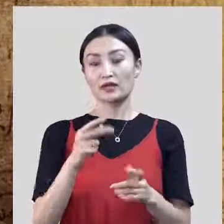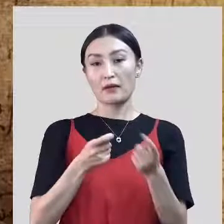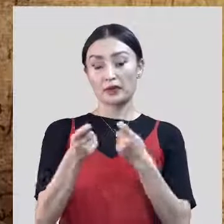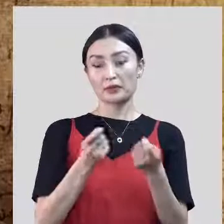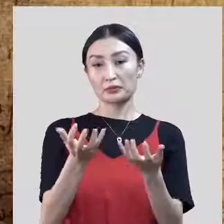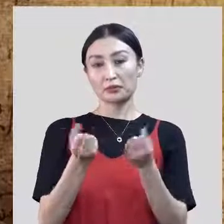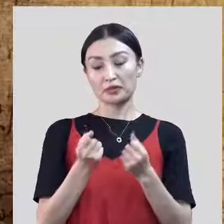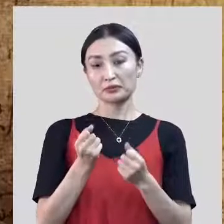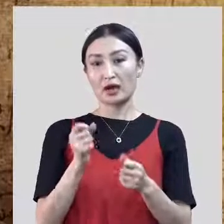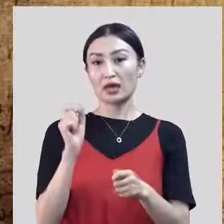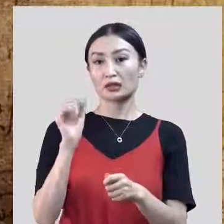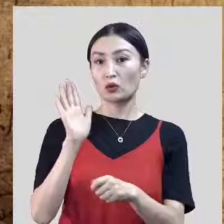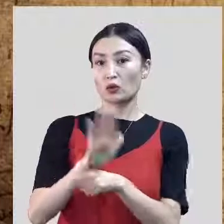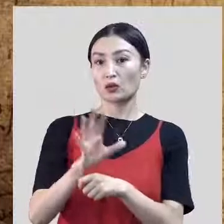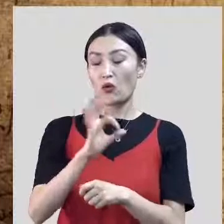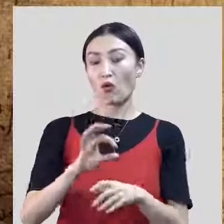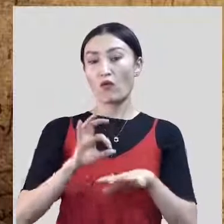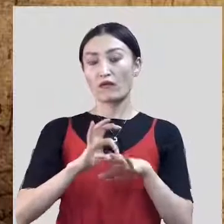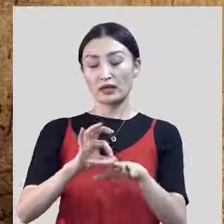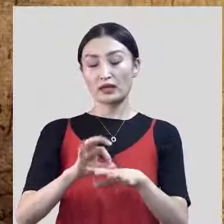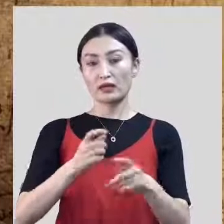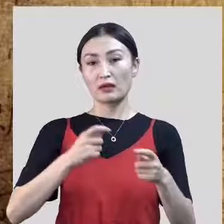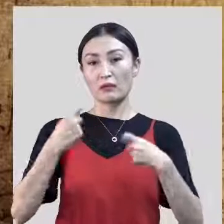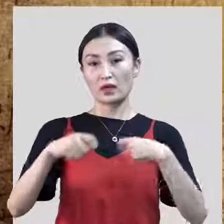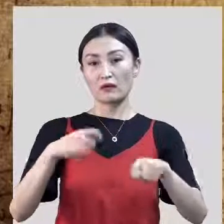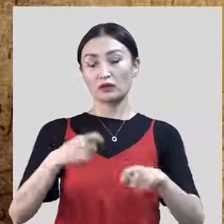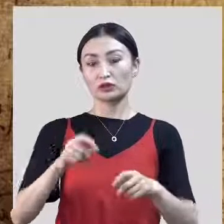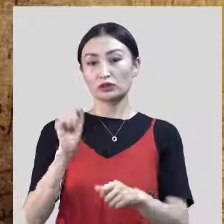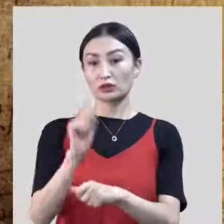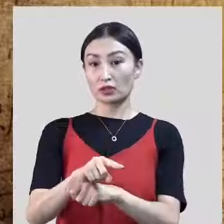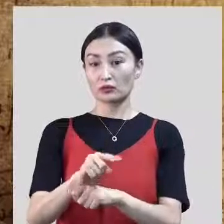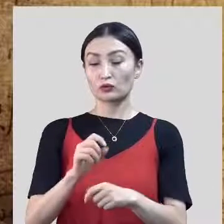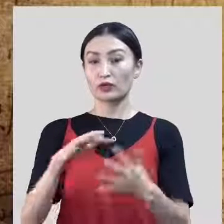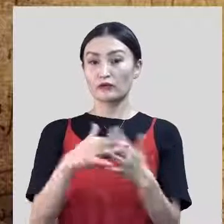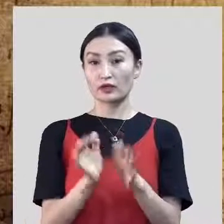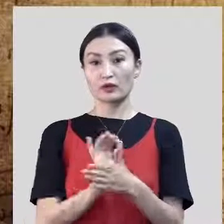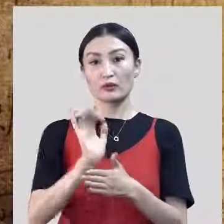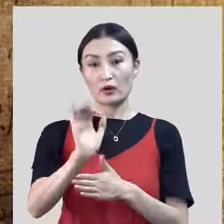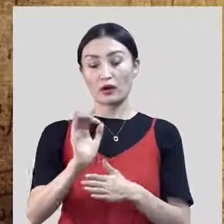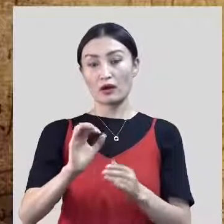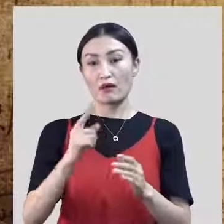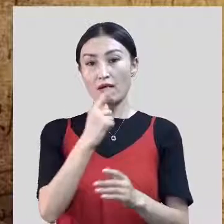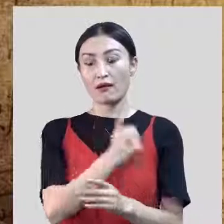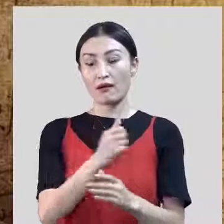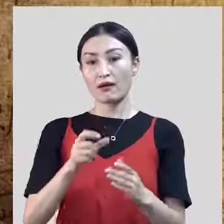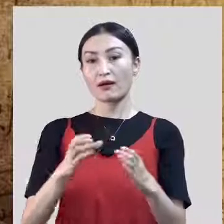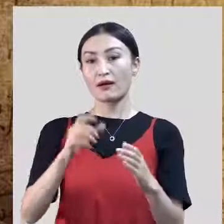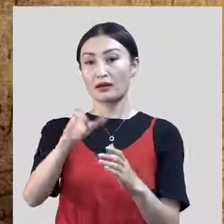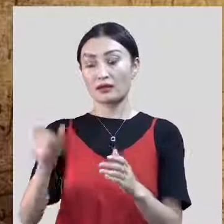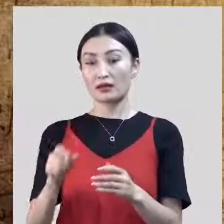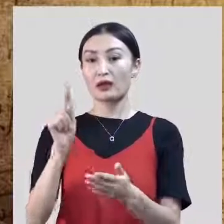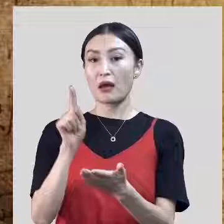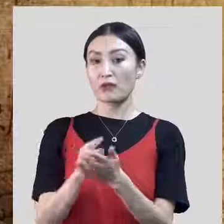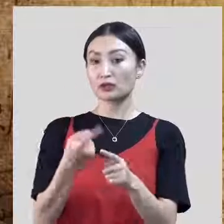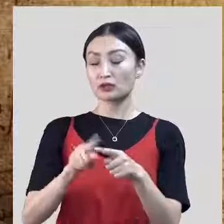принимает декрет о ведении продовольственной диктатуры деревню направляются пруд отряды обязанность которых